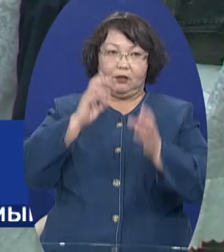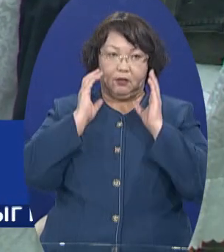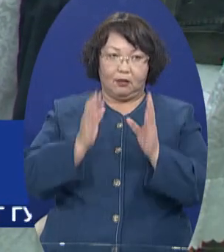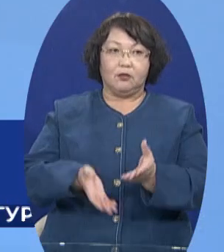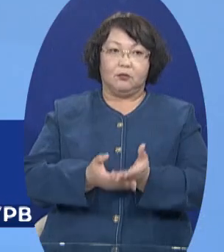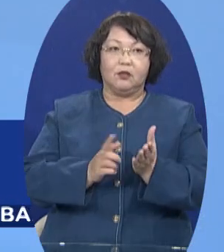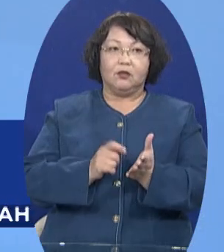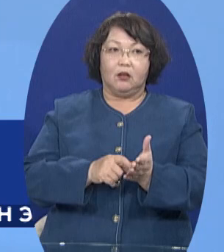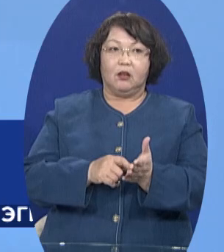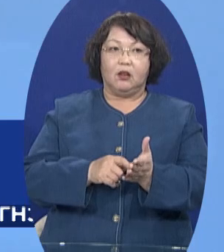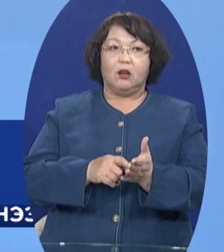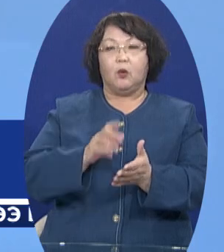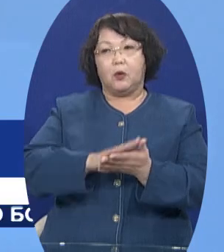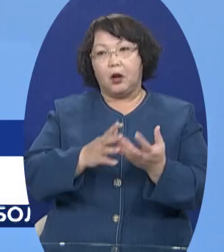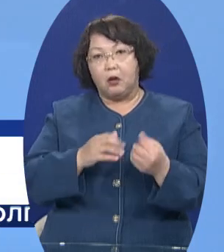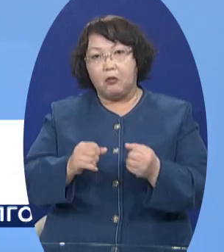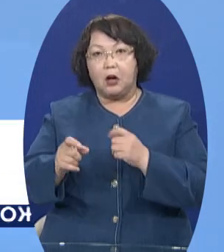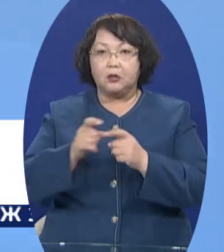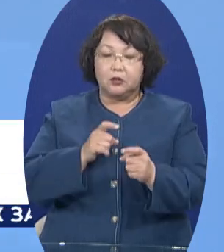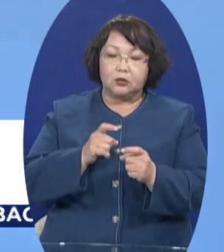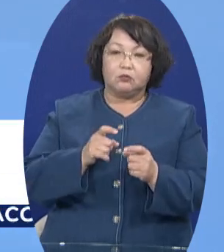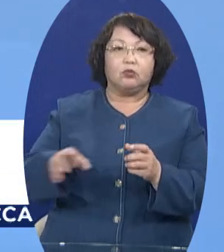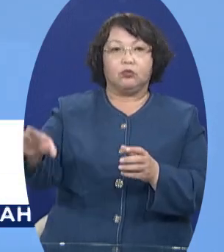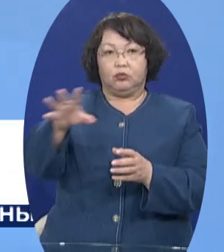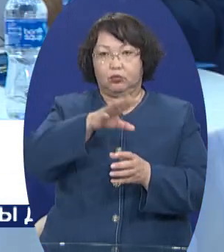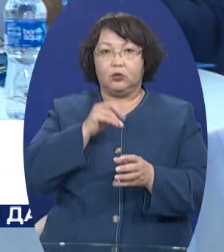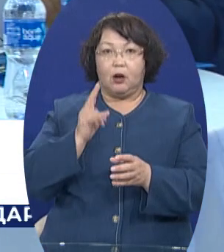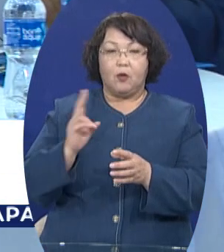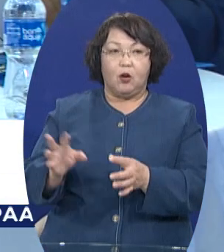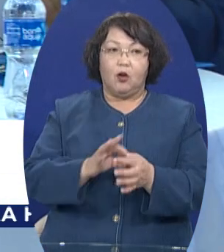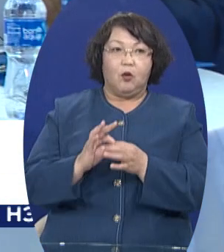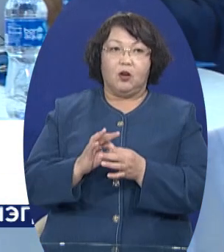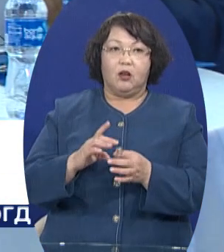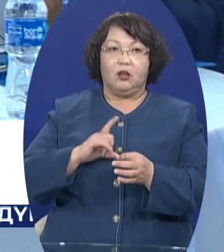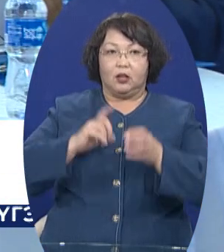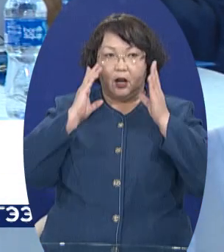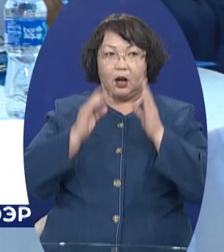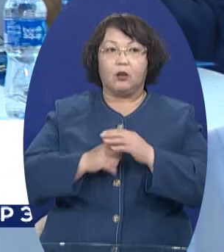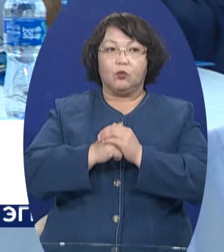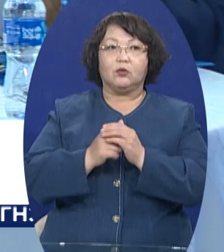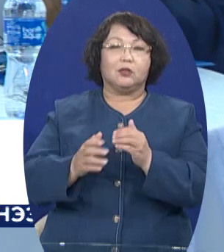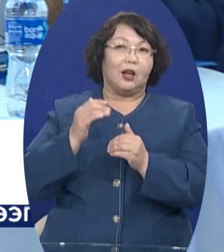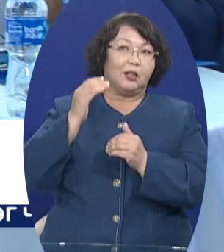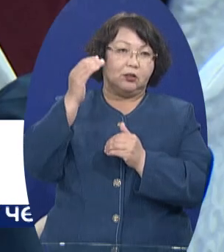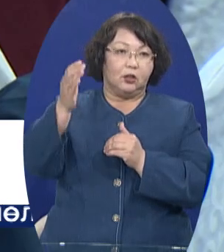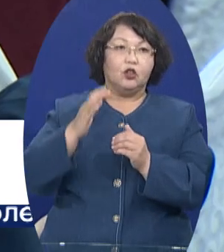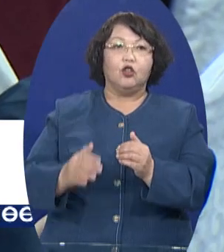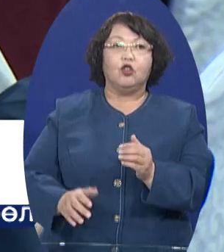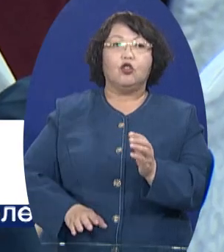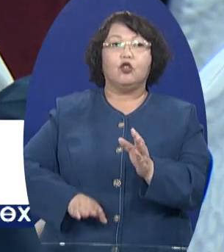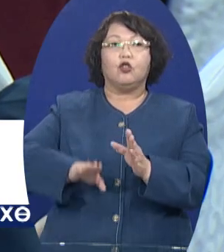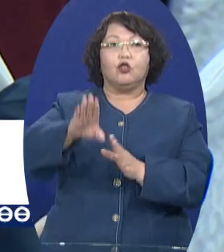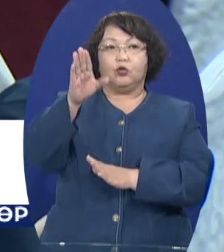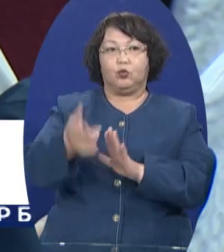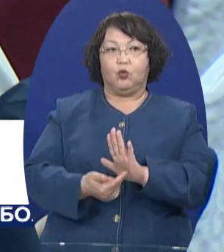гэлтгүй хэрэглэгч, харилцагч гээд компани үйл ажиллагаанд оролцдог бүх талуудын эрхийг хүндэтгэх нь цаашдын хөгжлийн хөшүүр болдгоо. Тиймээс